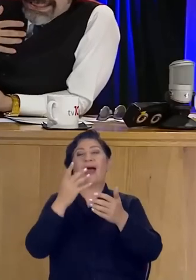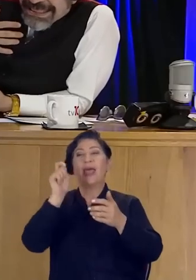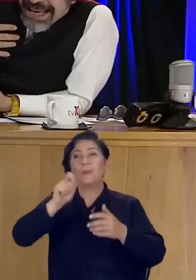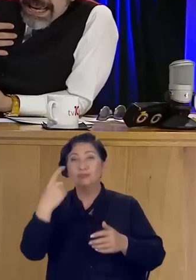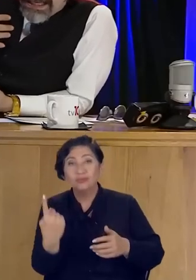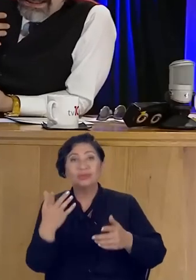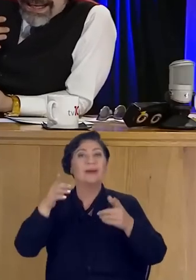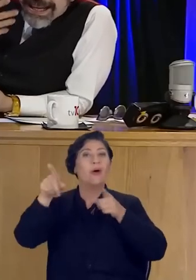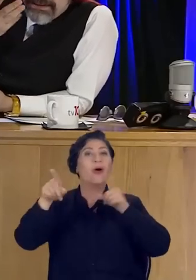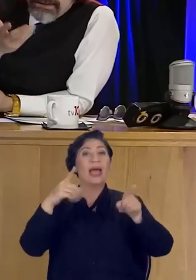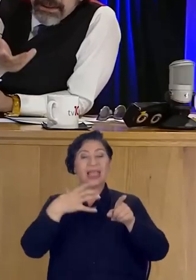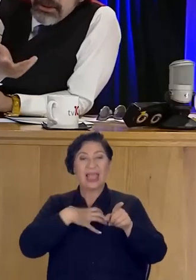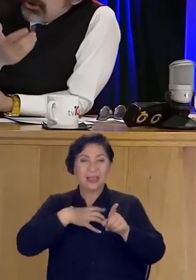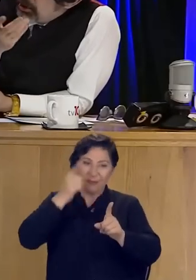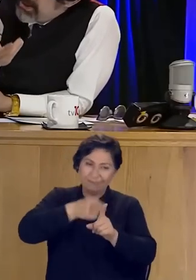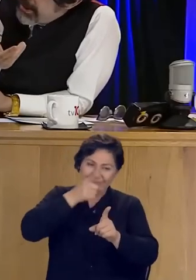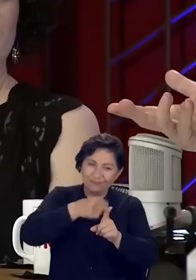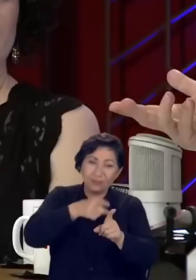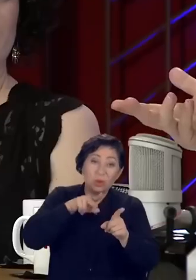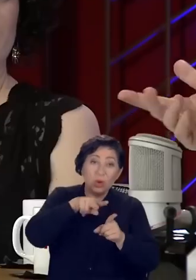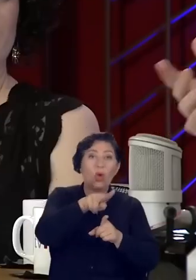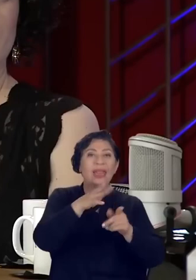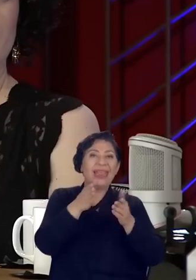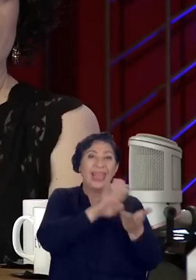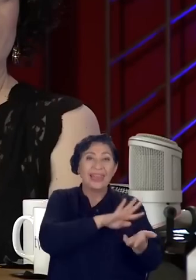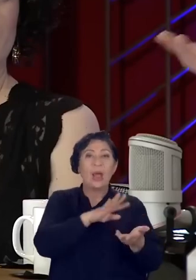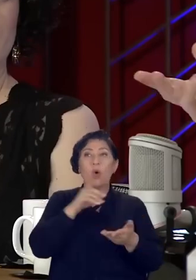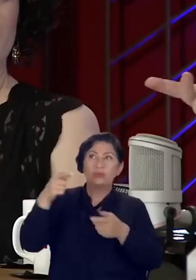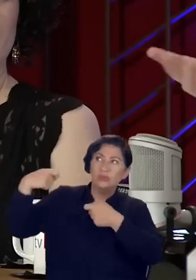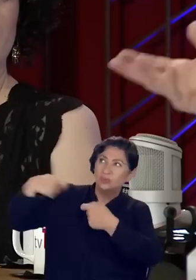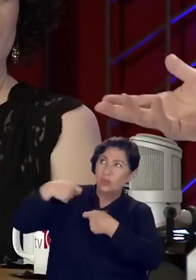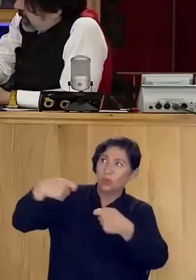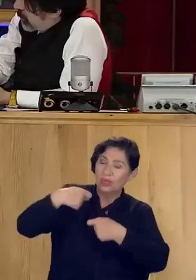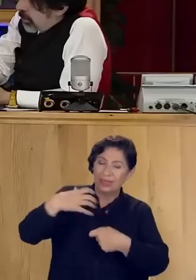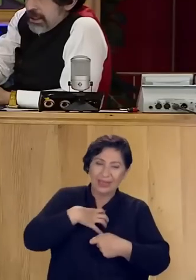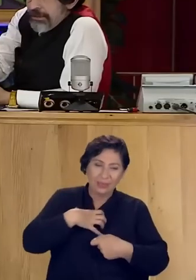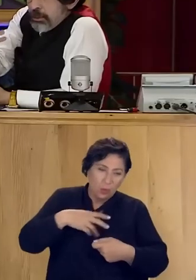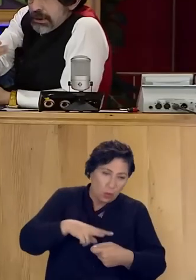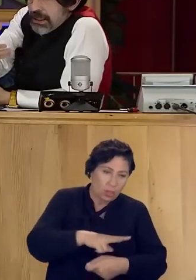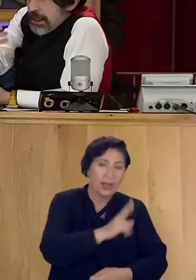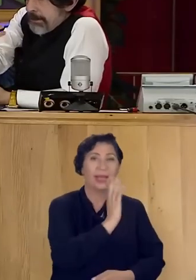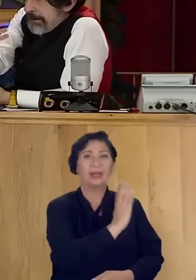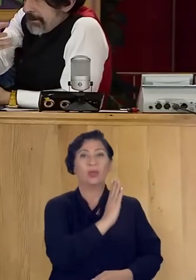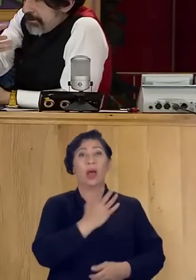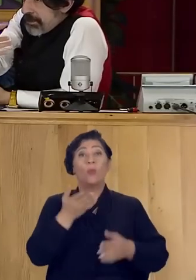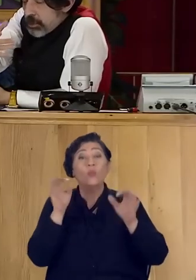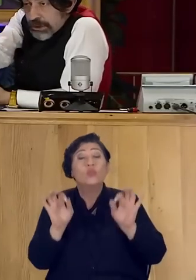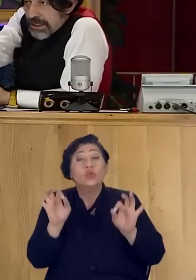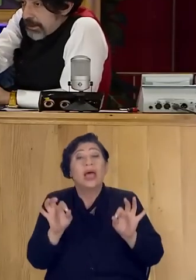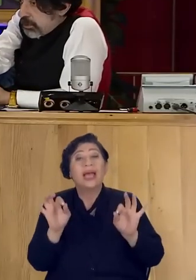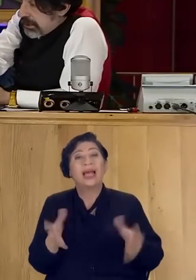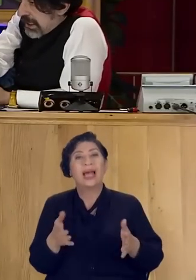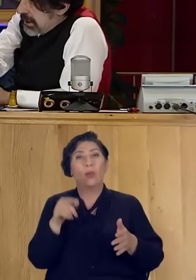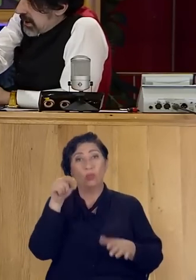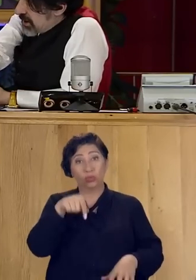prodüktörlerinin kendilerine dayattıkları yol yerine onları zorlayarak kendi yollarını buluyorlar ve